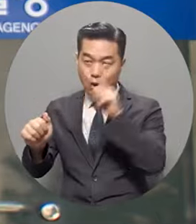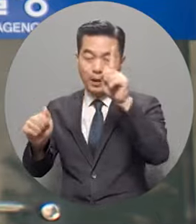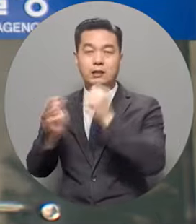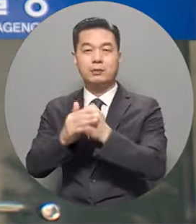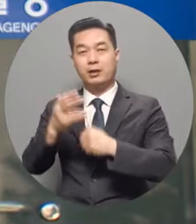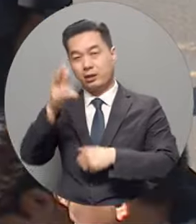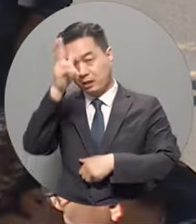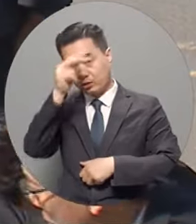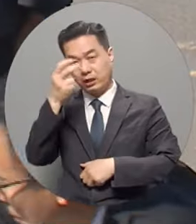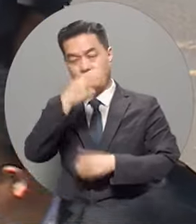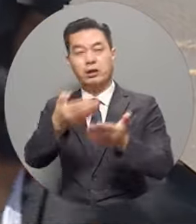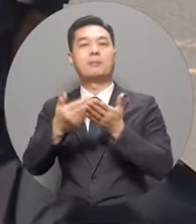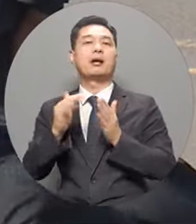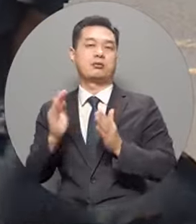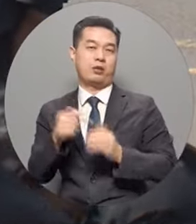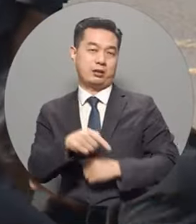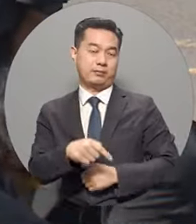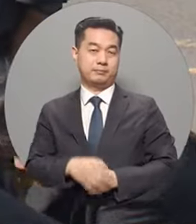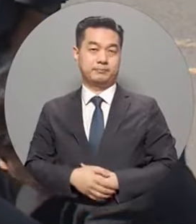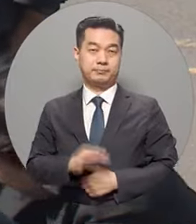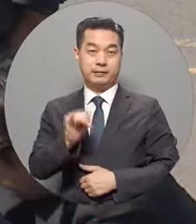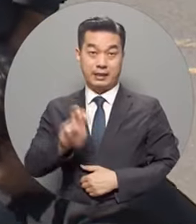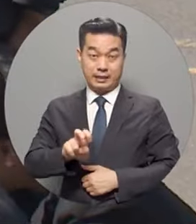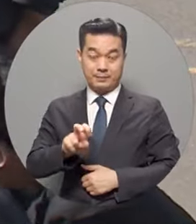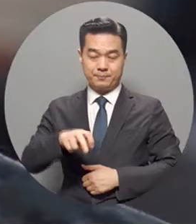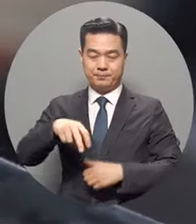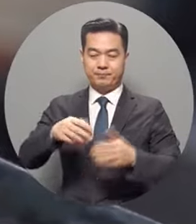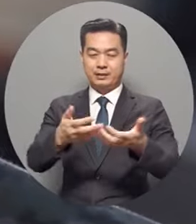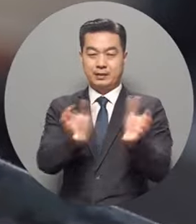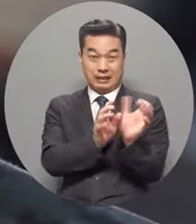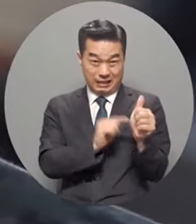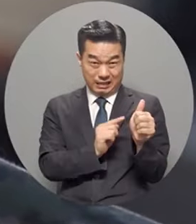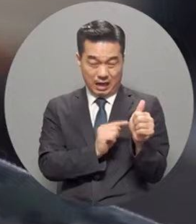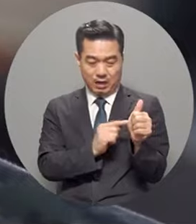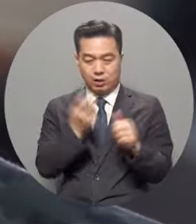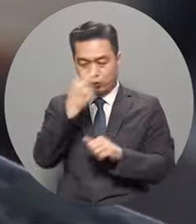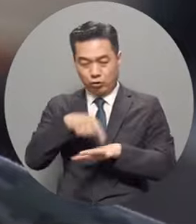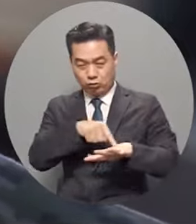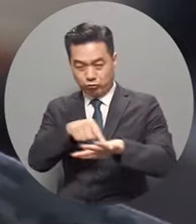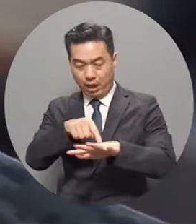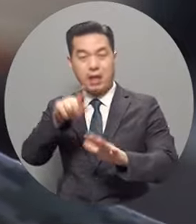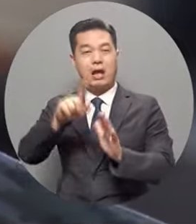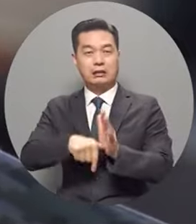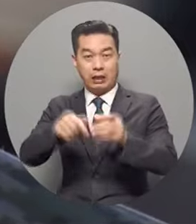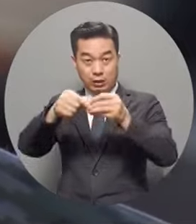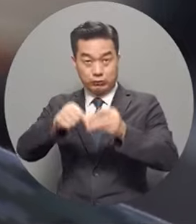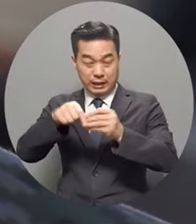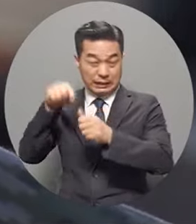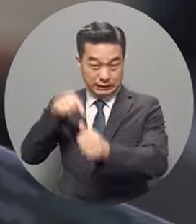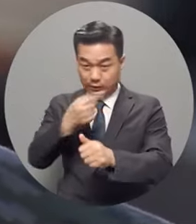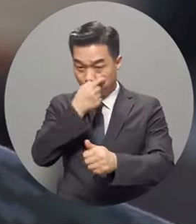됐습니다. 경찰은 임 전 사단장에게 당시 수색 작전에서의 구체적인 지시 등을 확인해